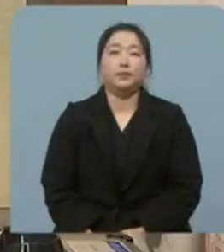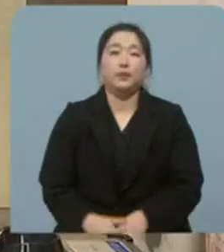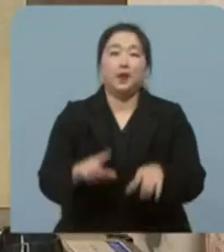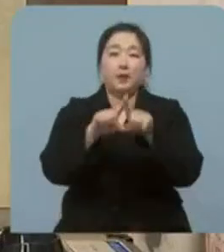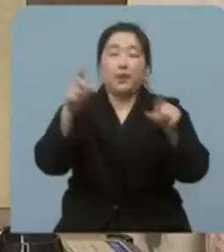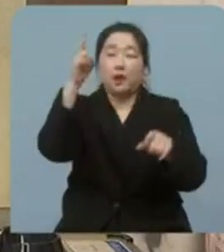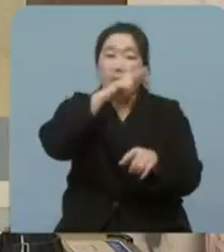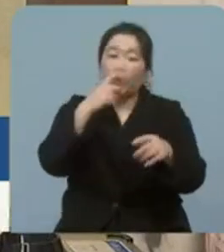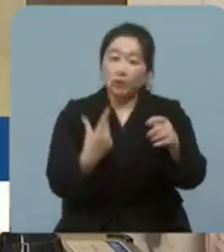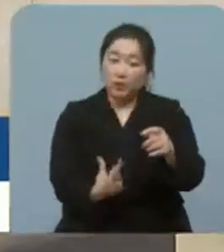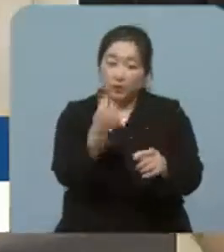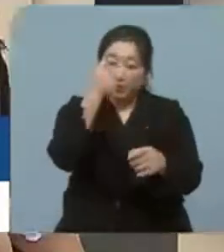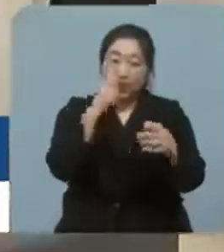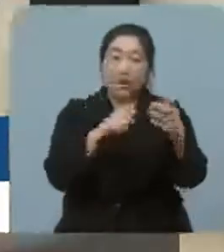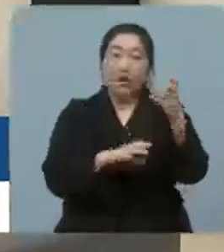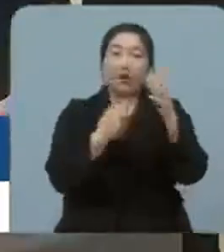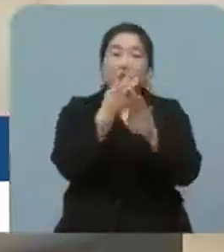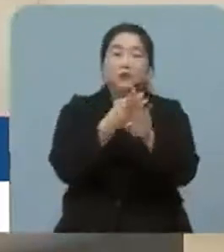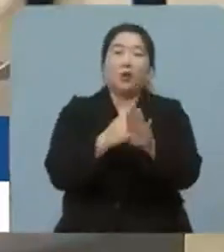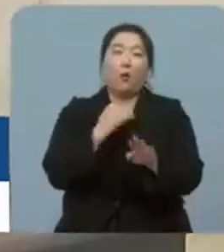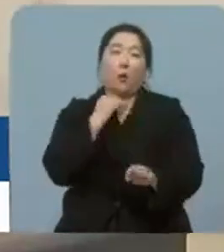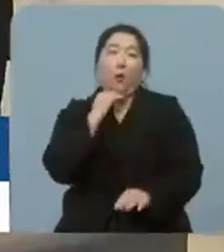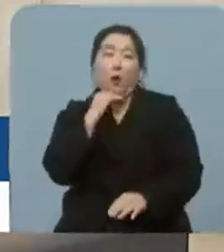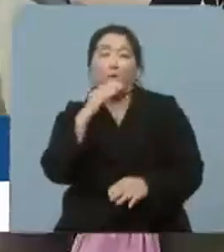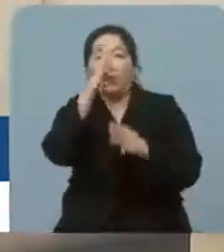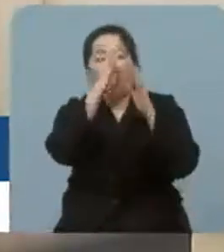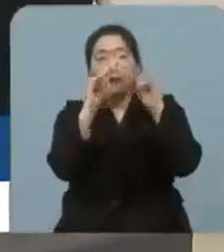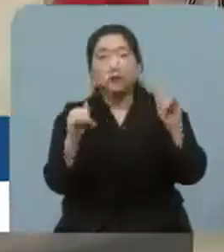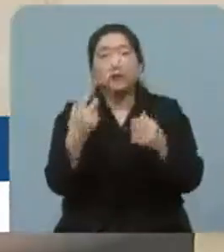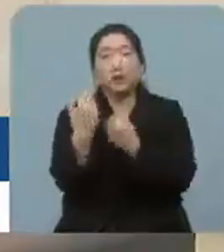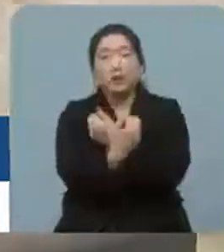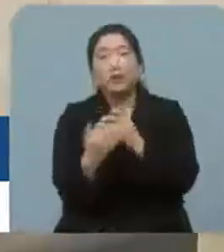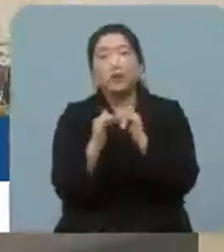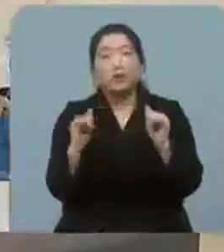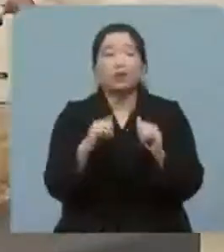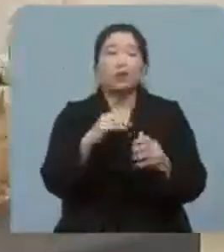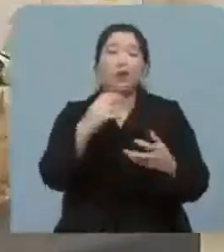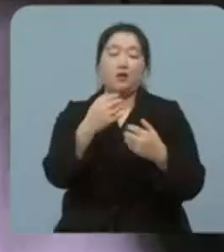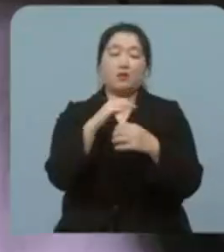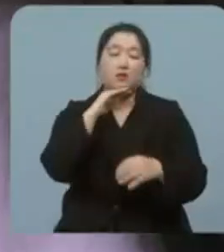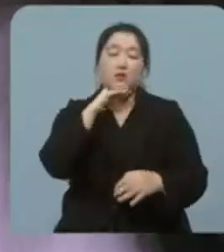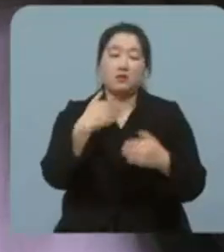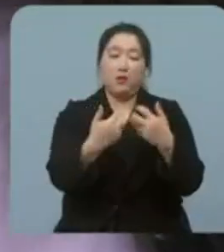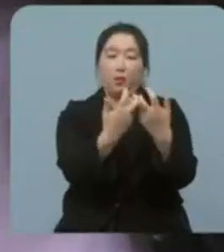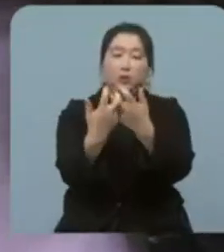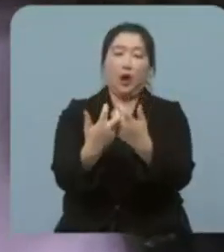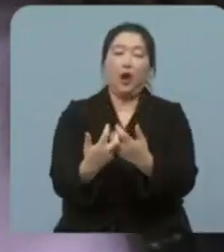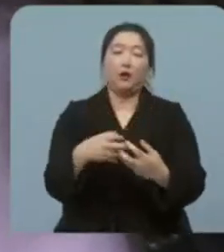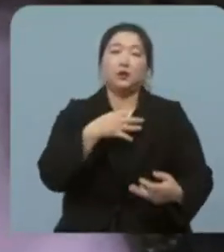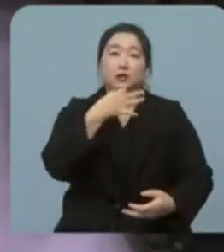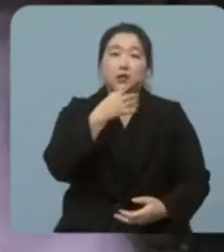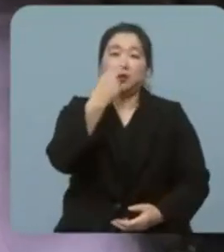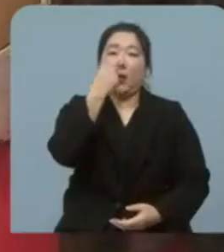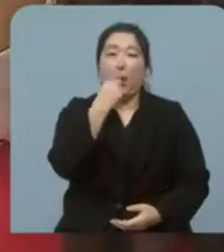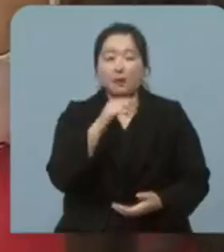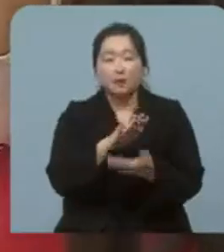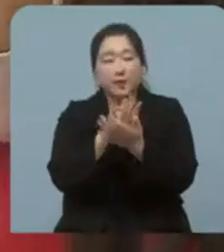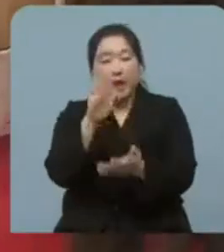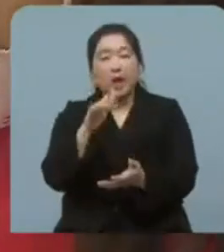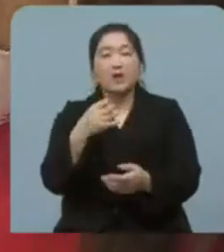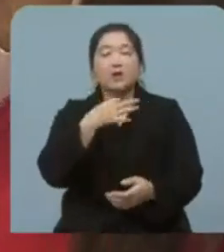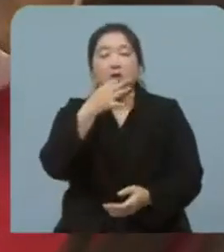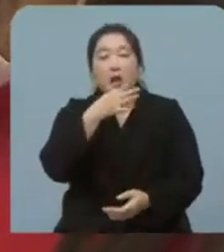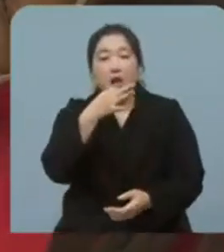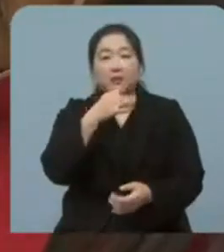평일 오전 이른 시간부터 진료를 기다리는 환자와 보호자들로 병원 대기실이 붐빕니다. 기침이나 콧물 발열 등